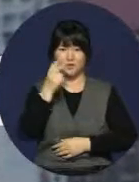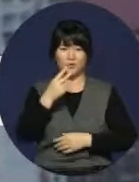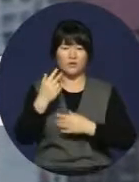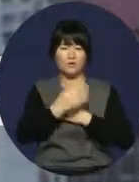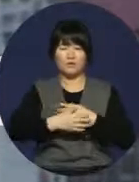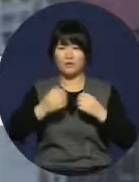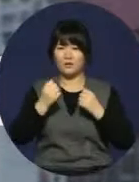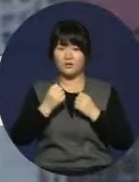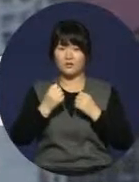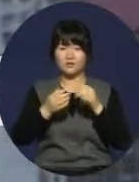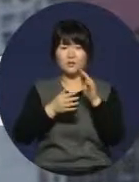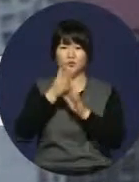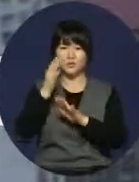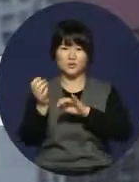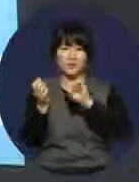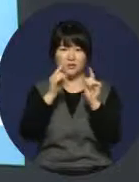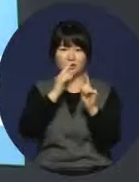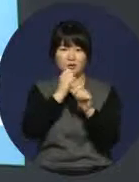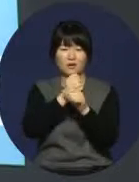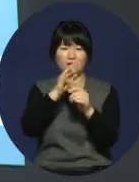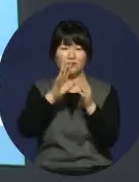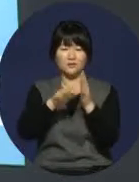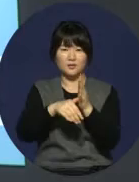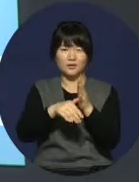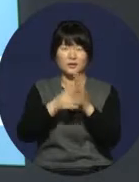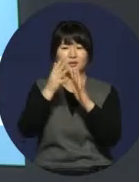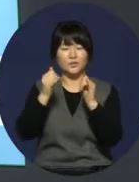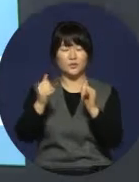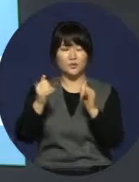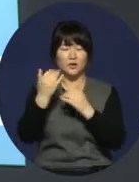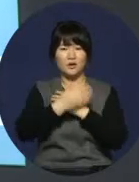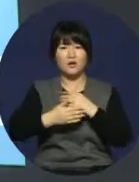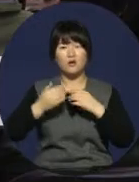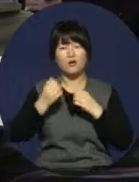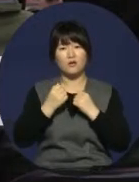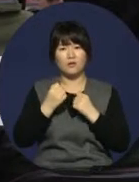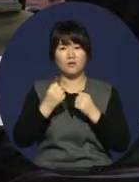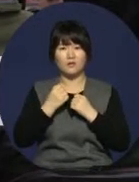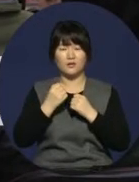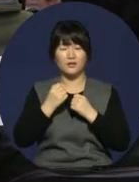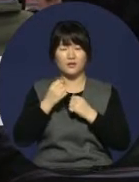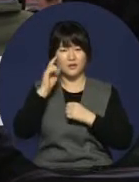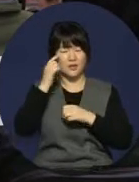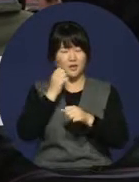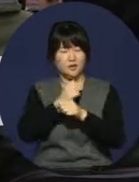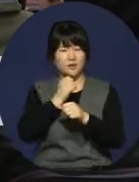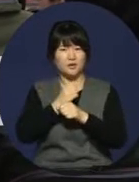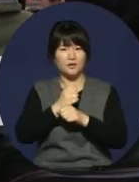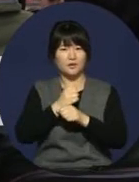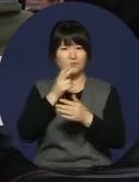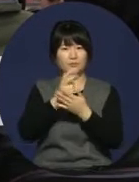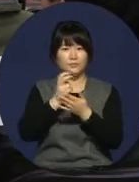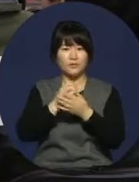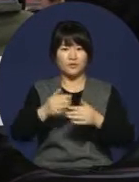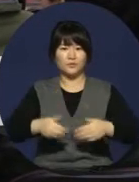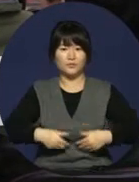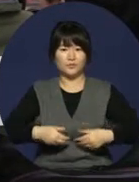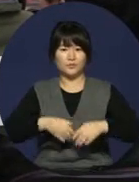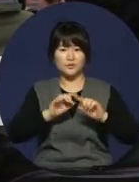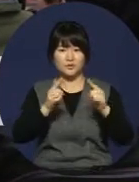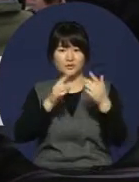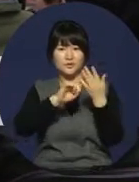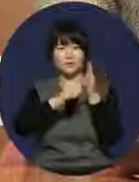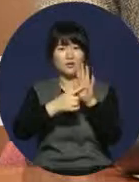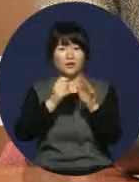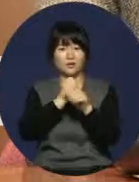이어 건강도시형 근린재생 관련 정책 수립 시 도시민의 건강을 고려한 지침 도입의 필요성이 제기됐으며 KTX